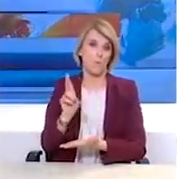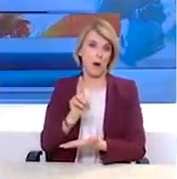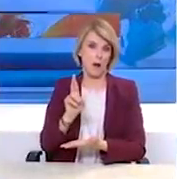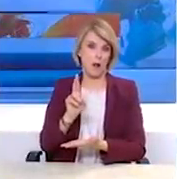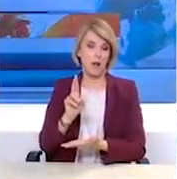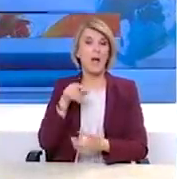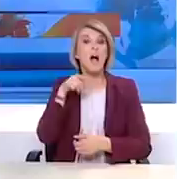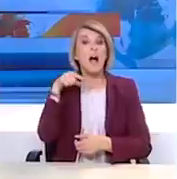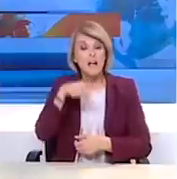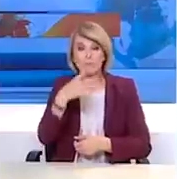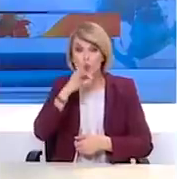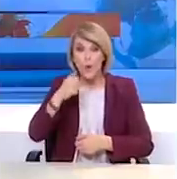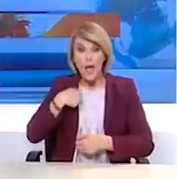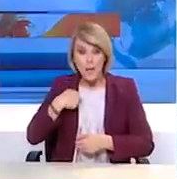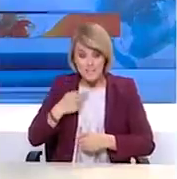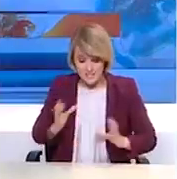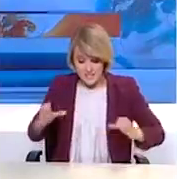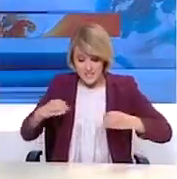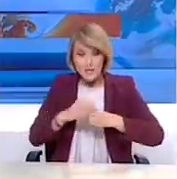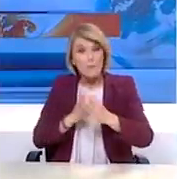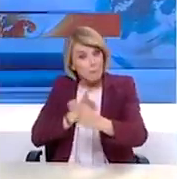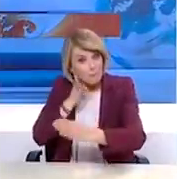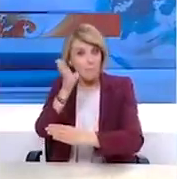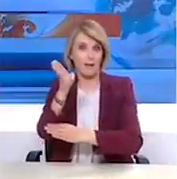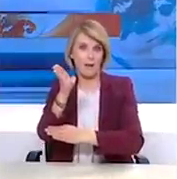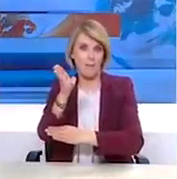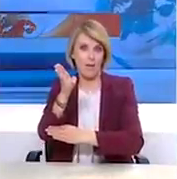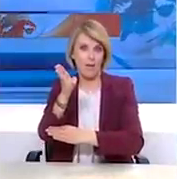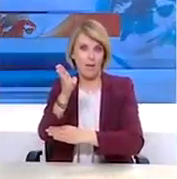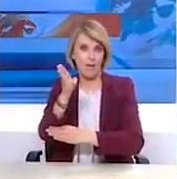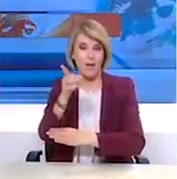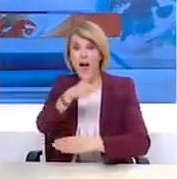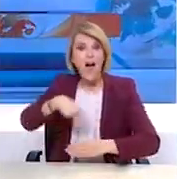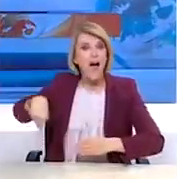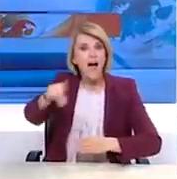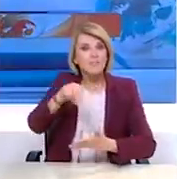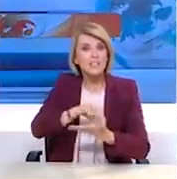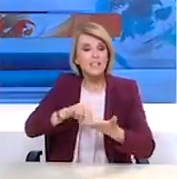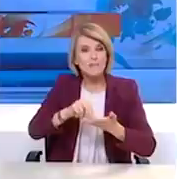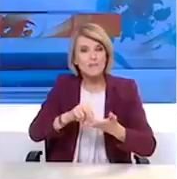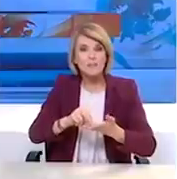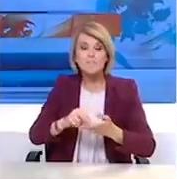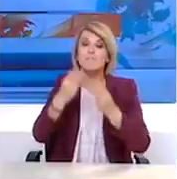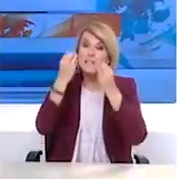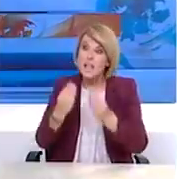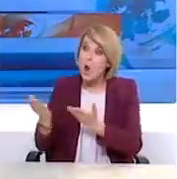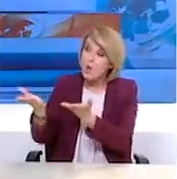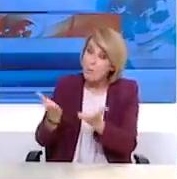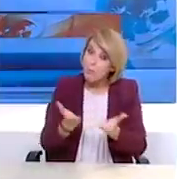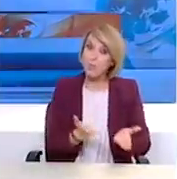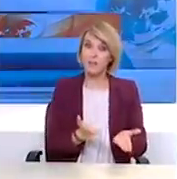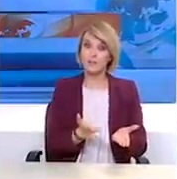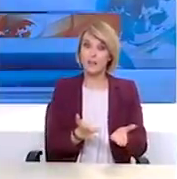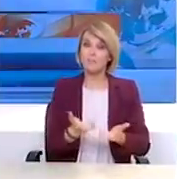κοντά τους. Αυτό θέλαμε να δείξουμε και μας αγκάλιασαν, πιστέψτε με πραγματικά, και εμείς αισθανθήκαμε μέρος της κοινότητάς τους και δικοί τους